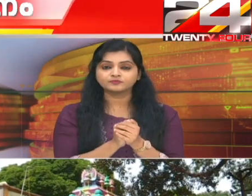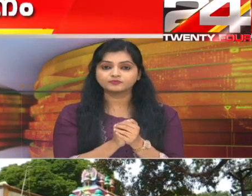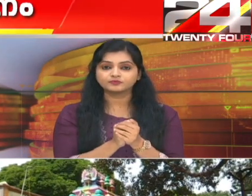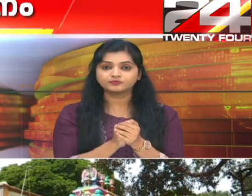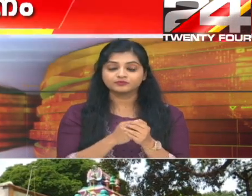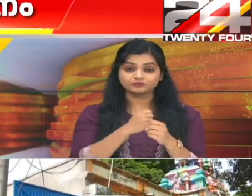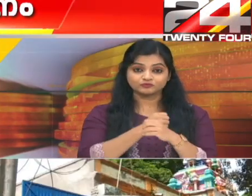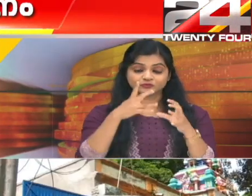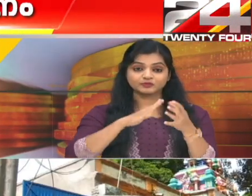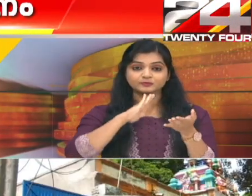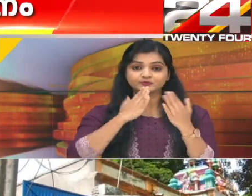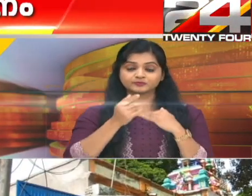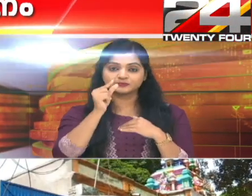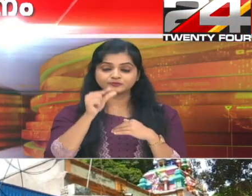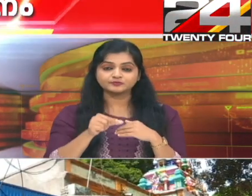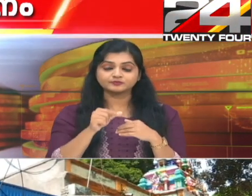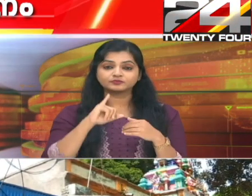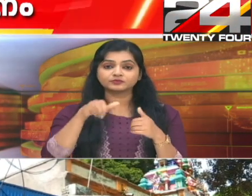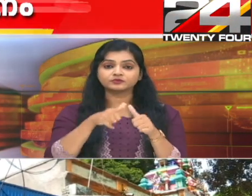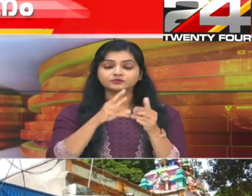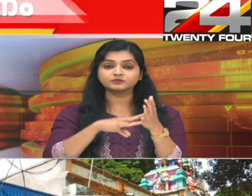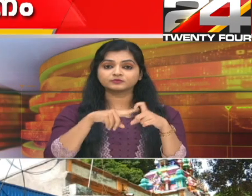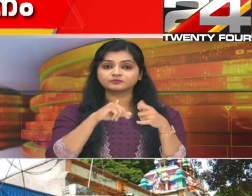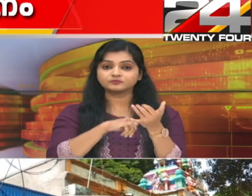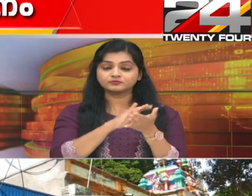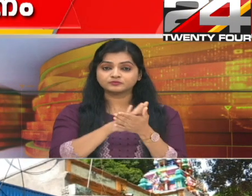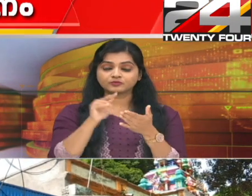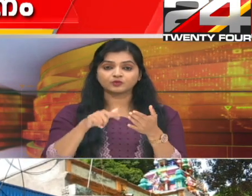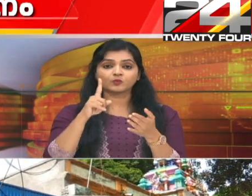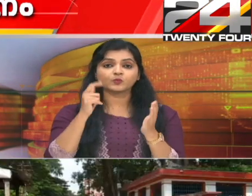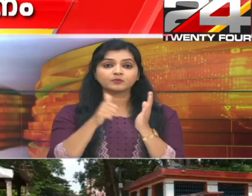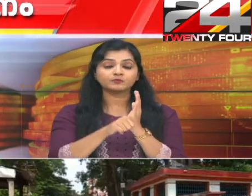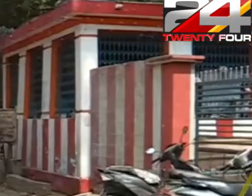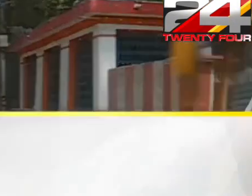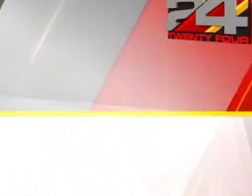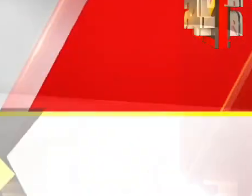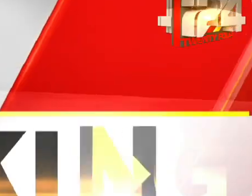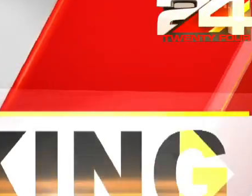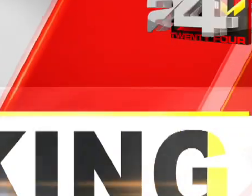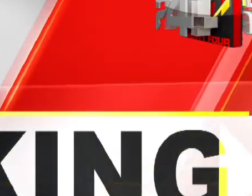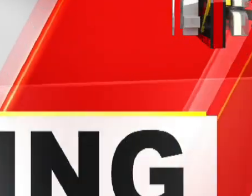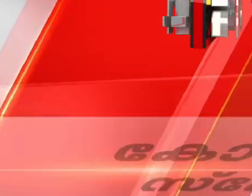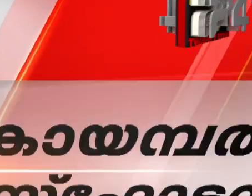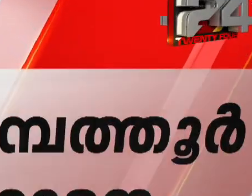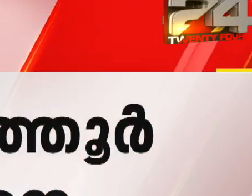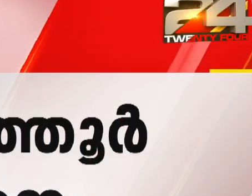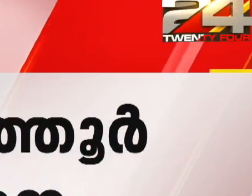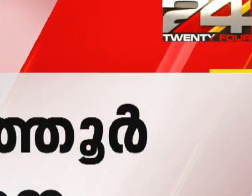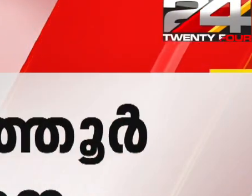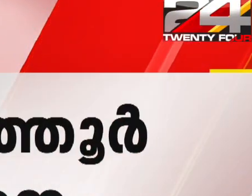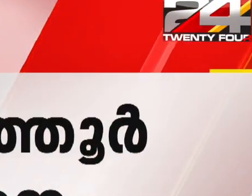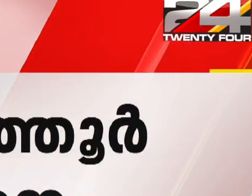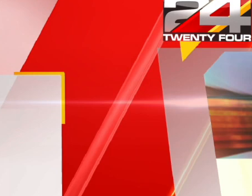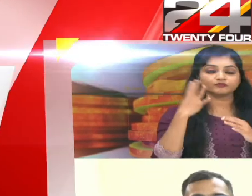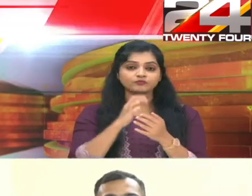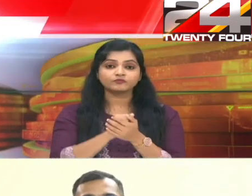സ്ഫോടനത്തിൽ കൊല്ലപ്പെട്ട ജമേഷ മുബീൻ 1 മാസം മുൻപ് വരെ താമസിച്ചിരുന്നു എന്നുള്ളൊരു വിവരം കൂടി ഇപ്പോൾ പുറത്തു വരുന്നുണ്ട്. പോലീസ് ഈ 5 പേരെ